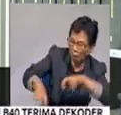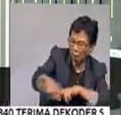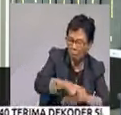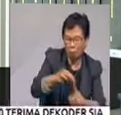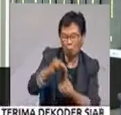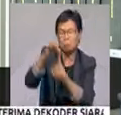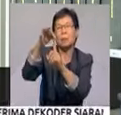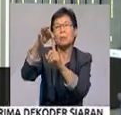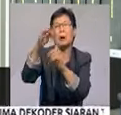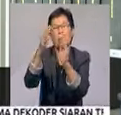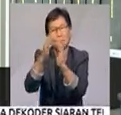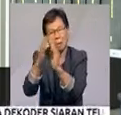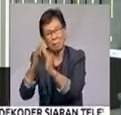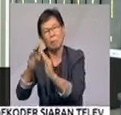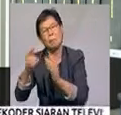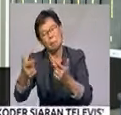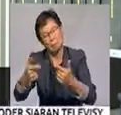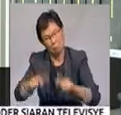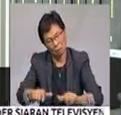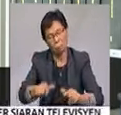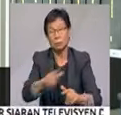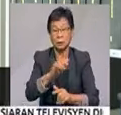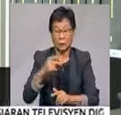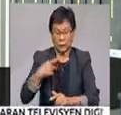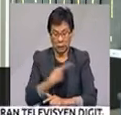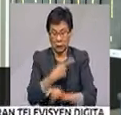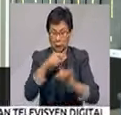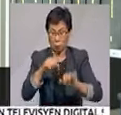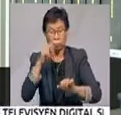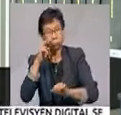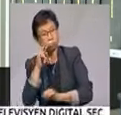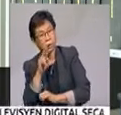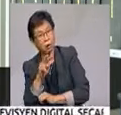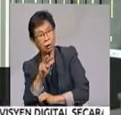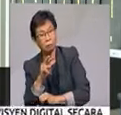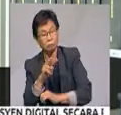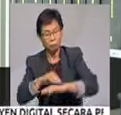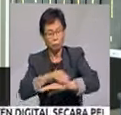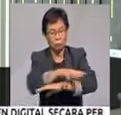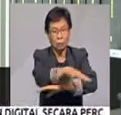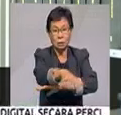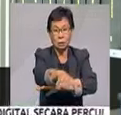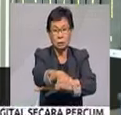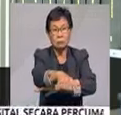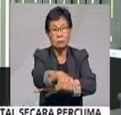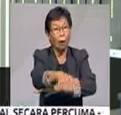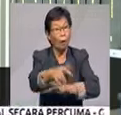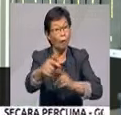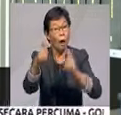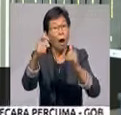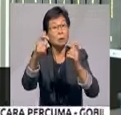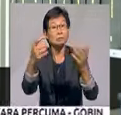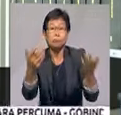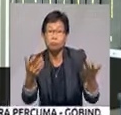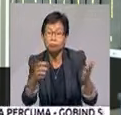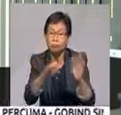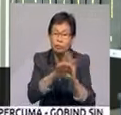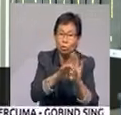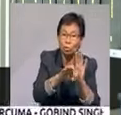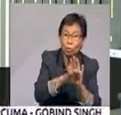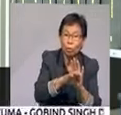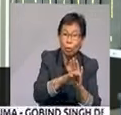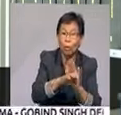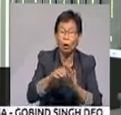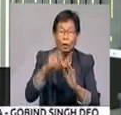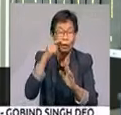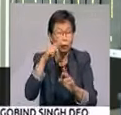utama akan berlaku, dan kita boleh melihat kesannya dengan serta-merta. Sebagai contoh, jika